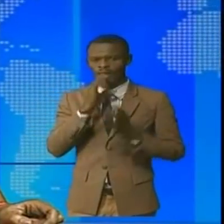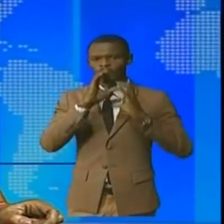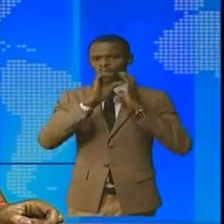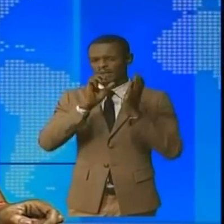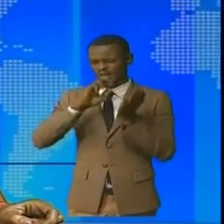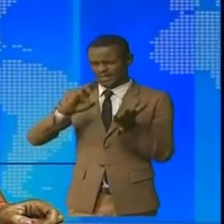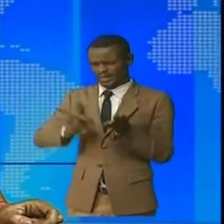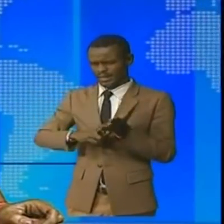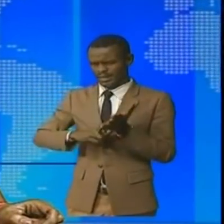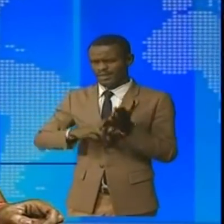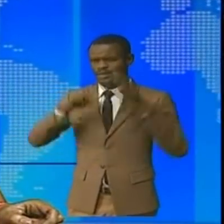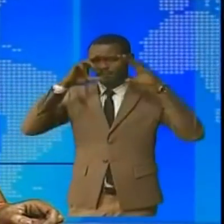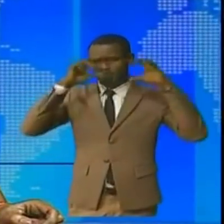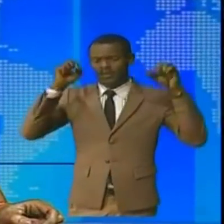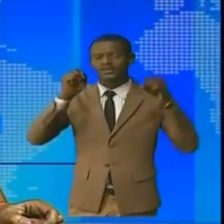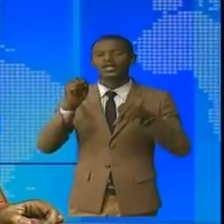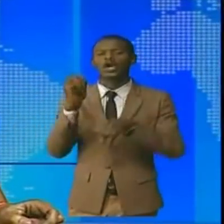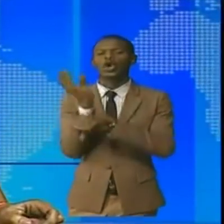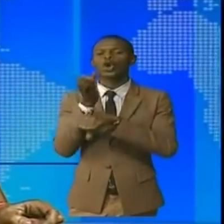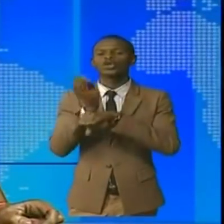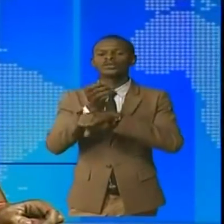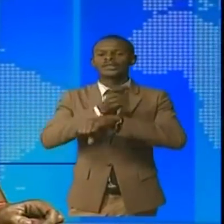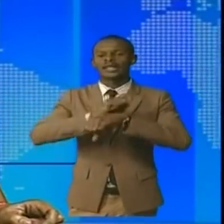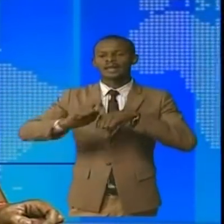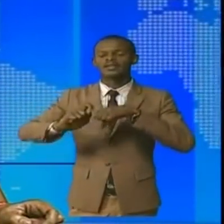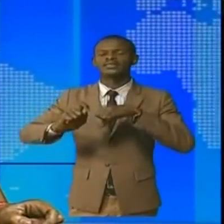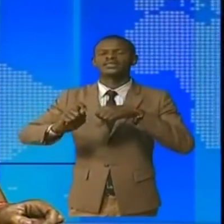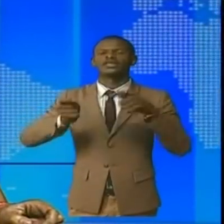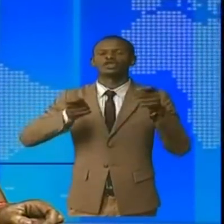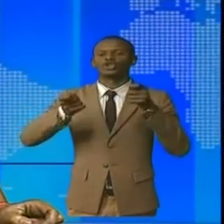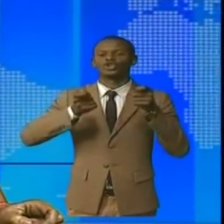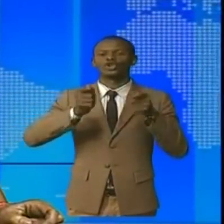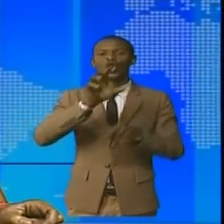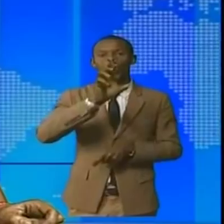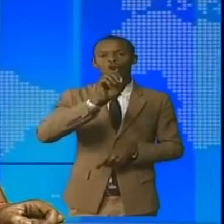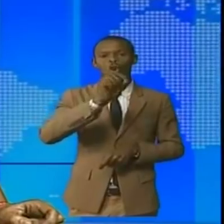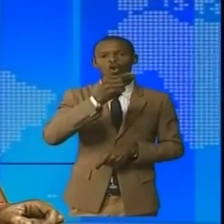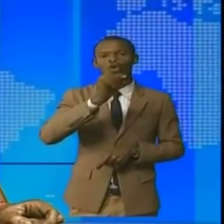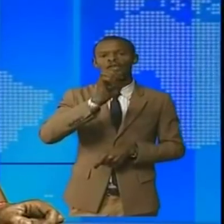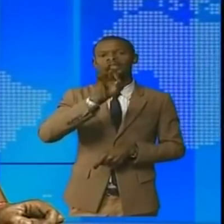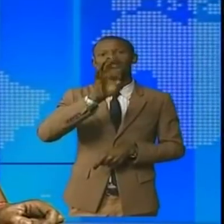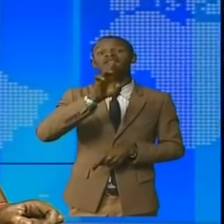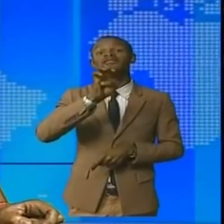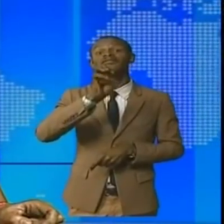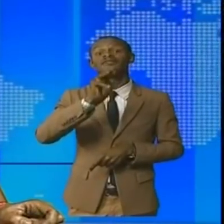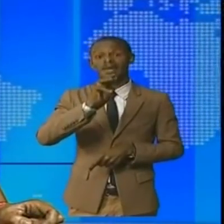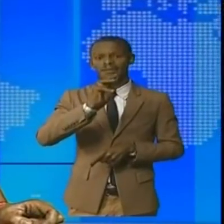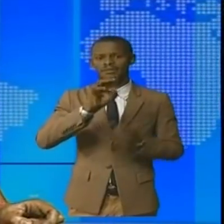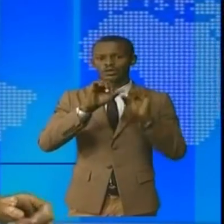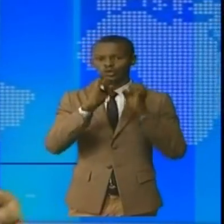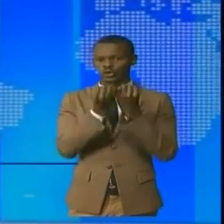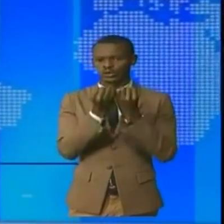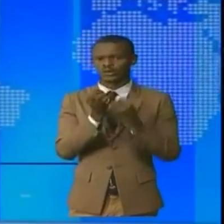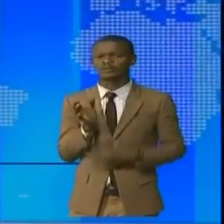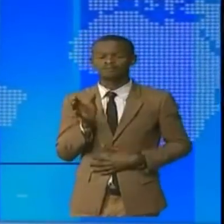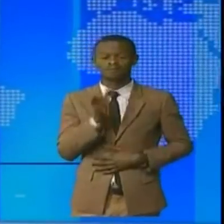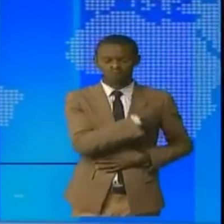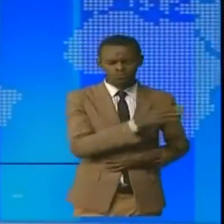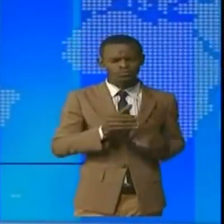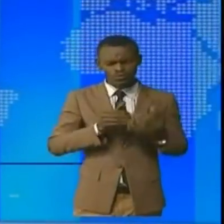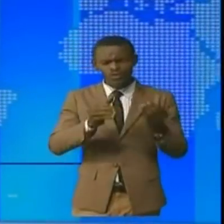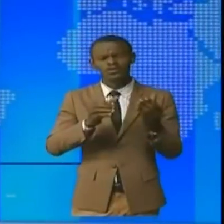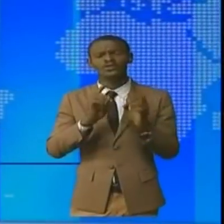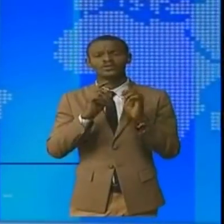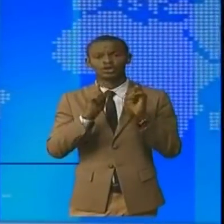Moulengba, président du conseil d'administration de l'OGFREM. Poursuivant ce journal, le système licence, doctorat,